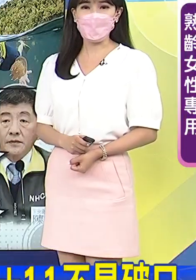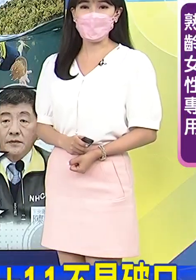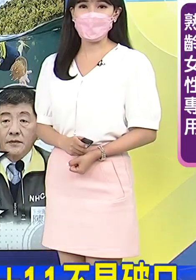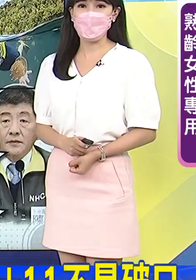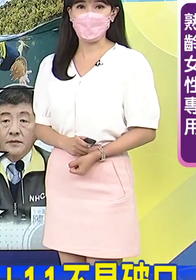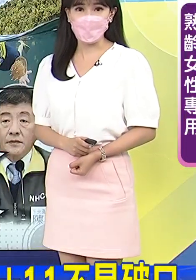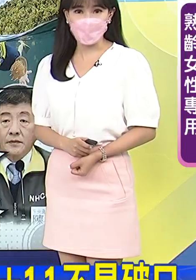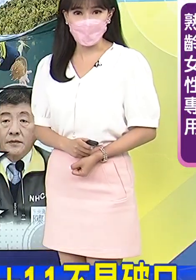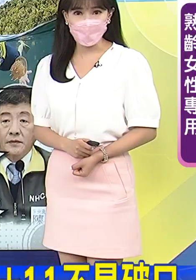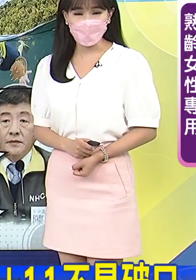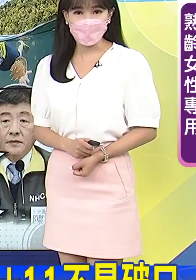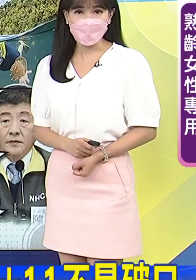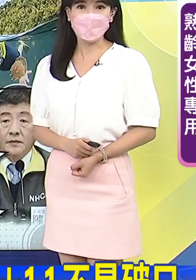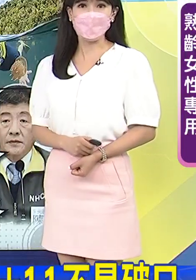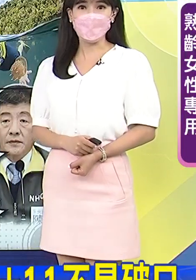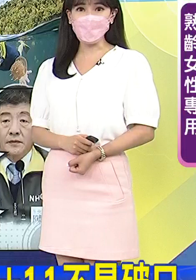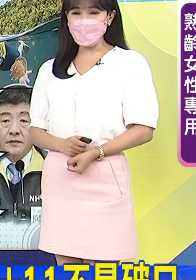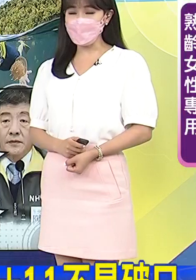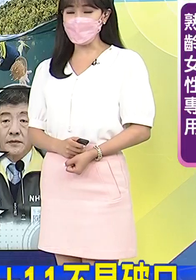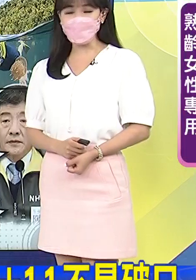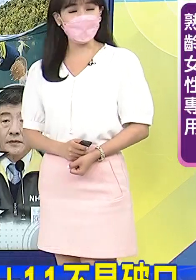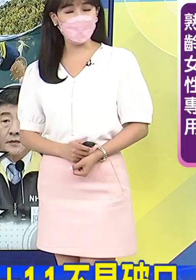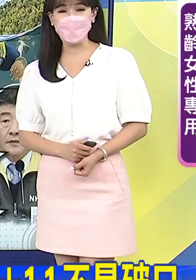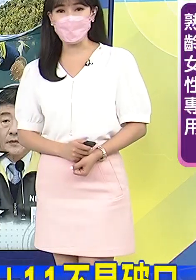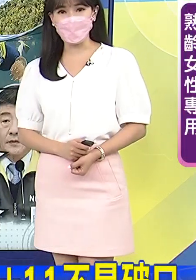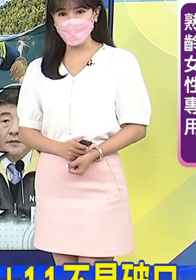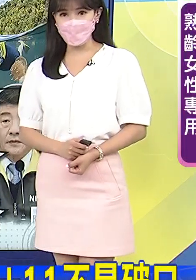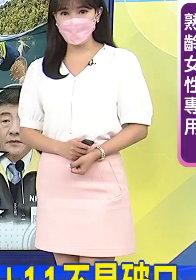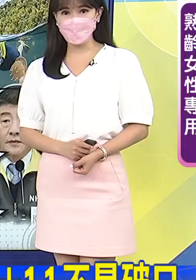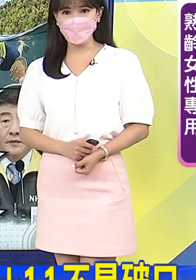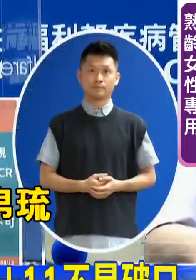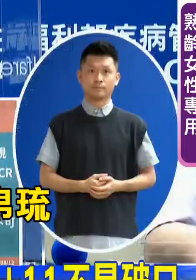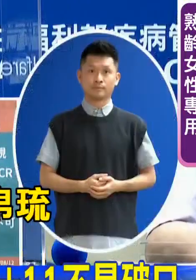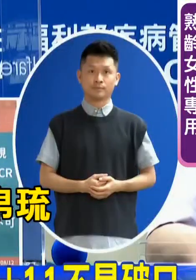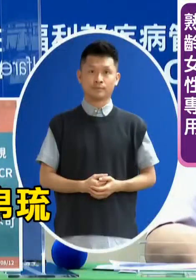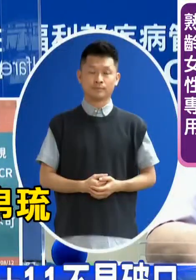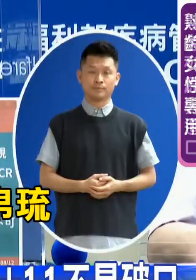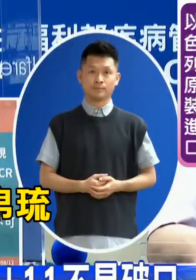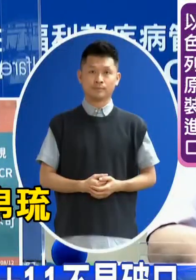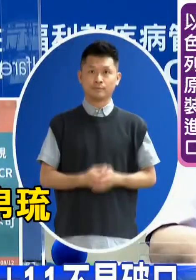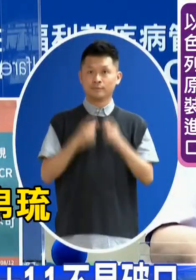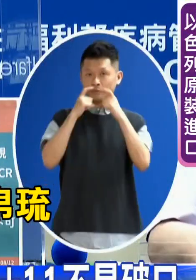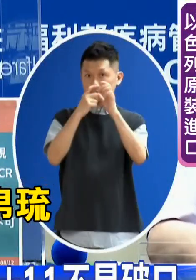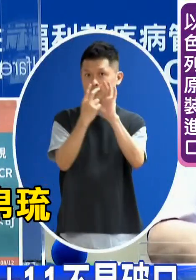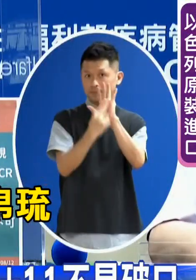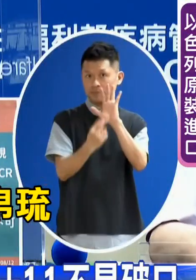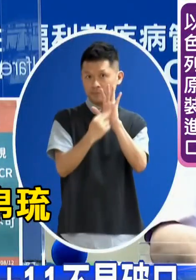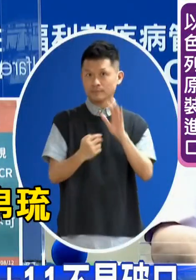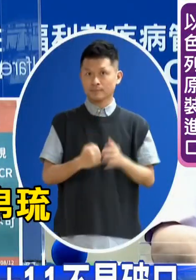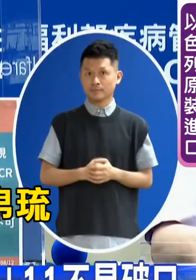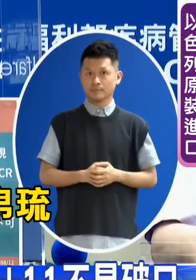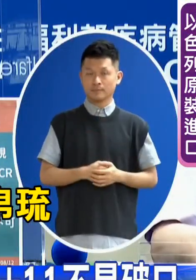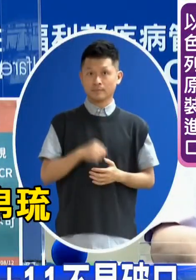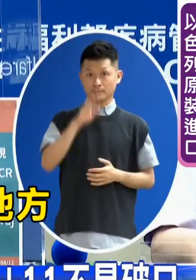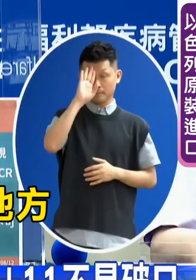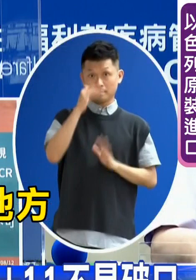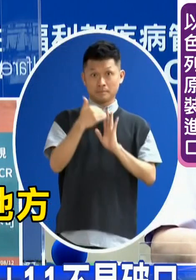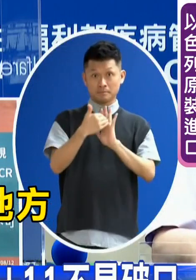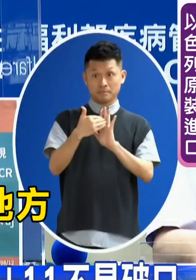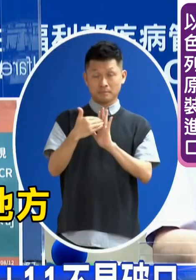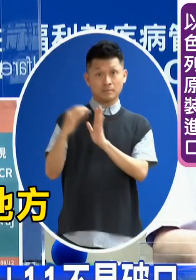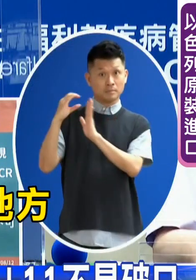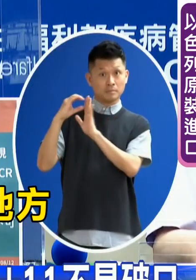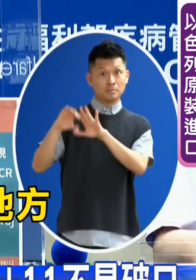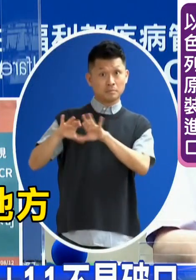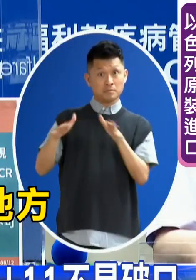是一起群聚事件而不是社会破口。 这个大概就是在防疫，在帛琉主要是要